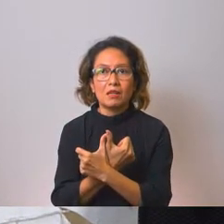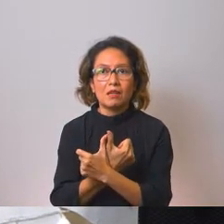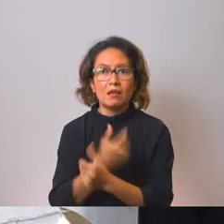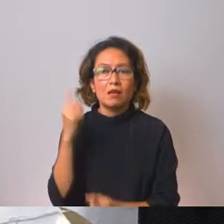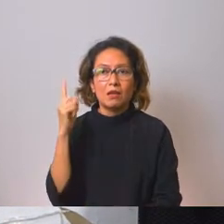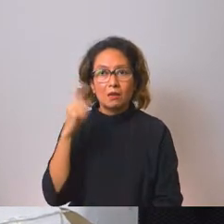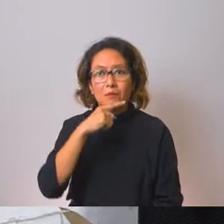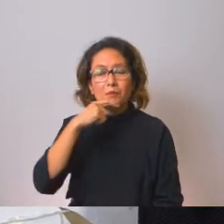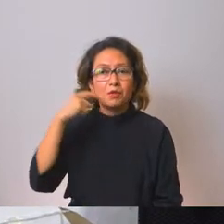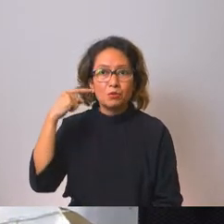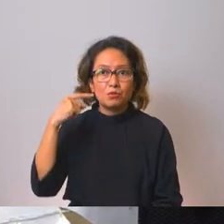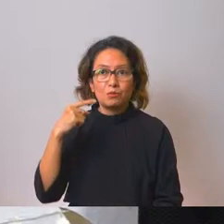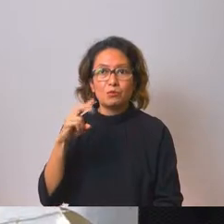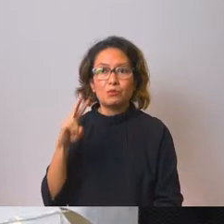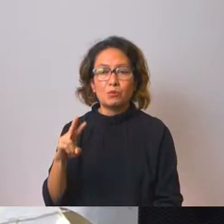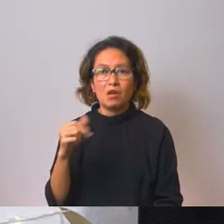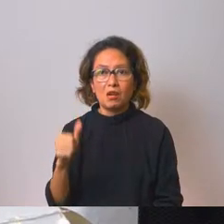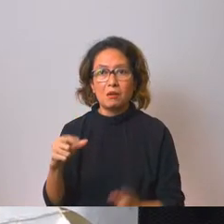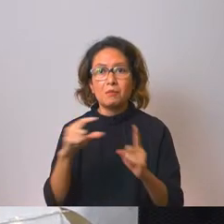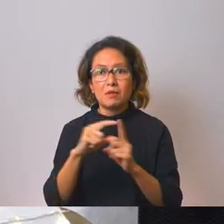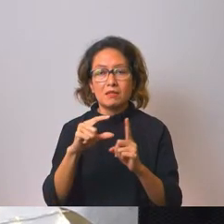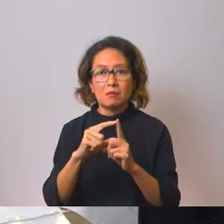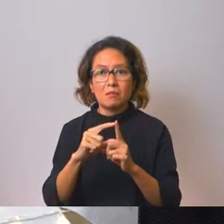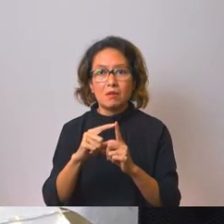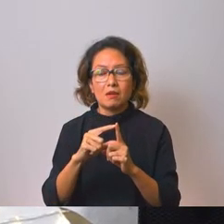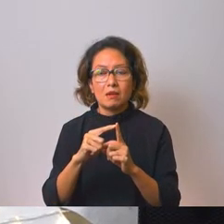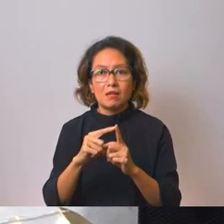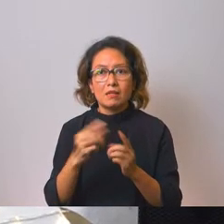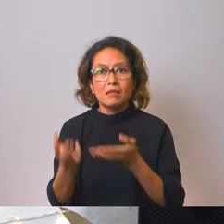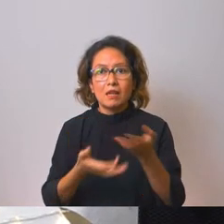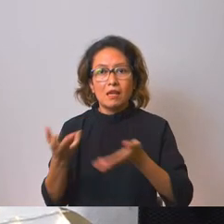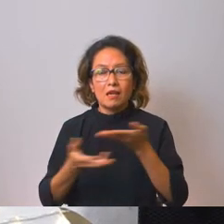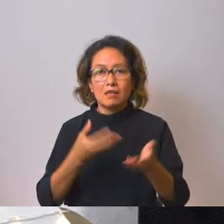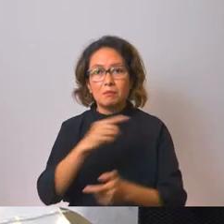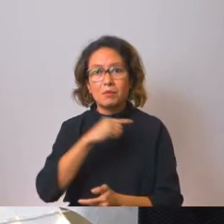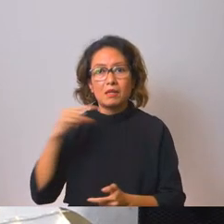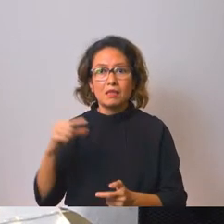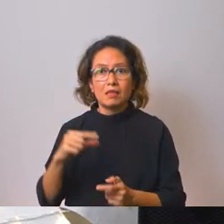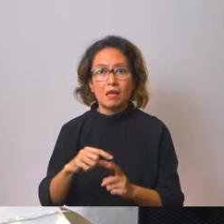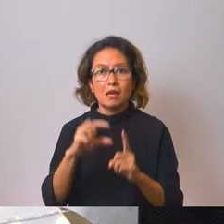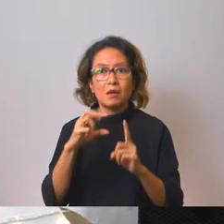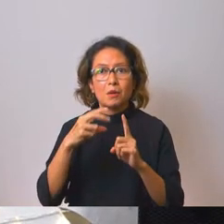2021, yang dilayani oleh Pendeta Boni Andreas.